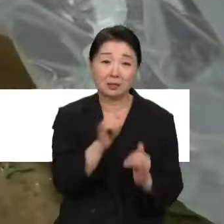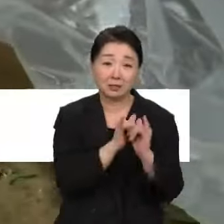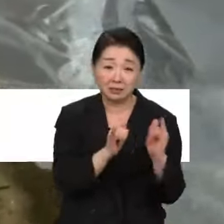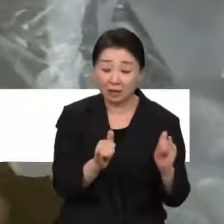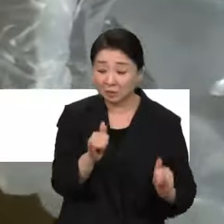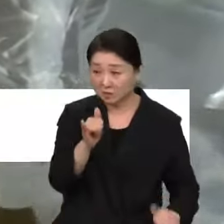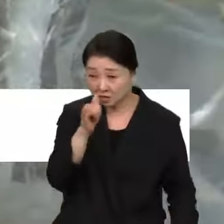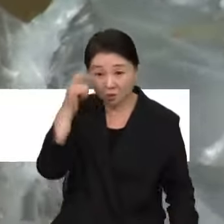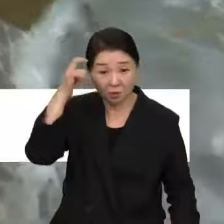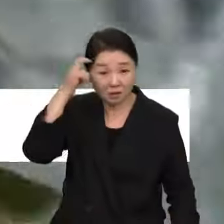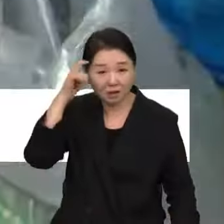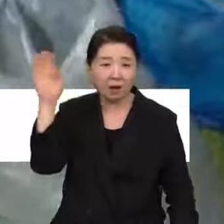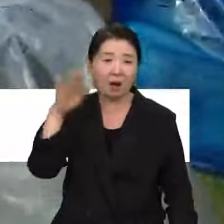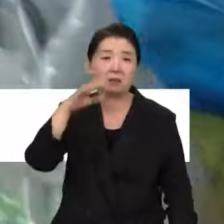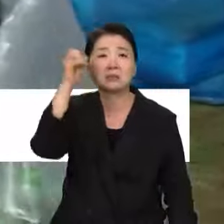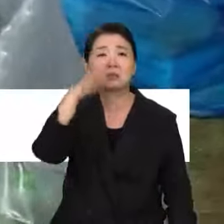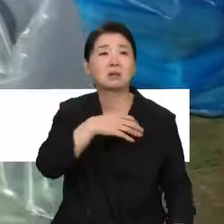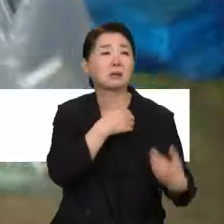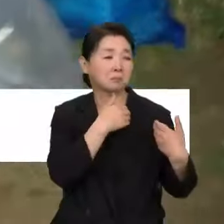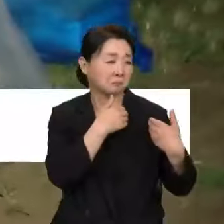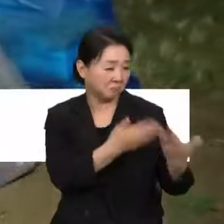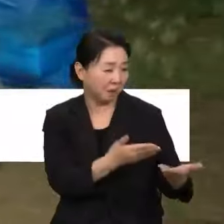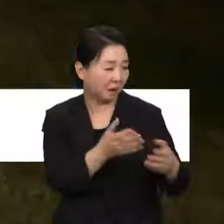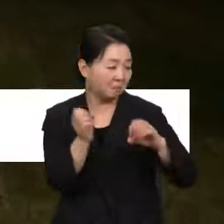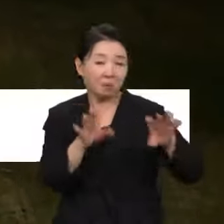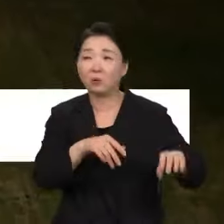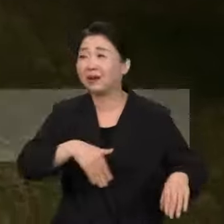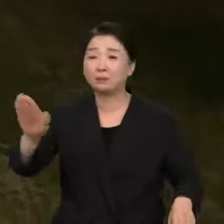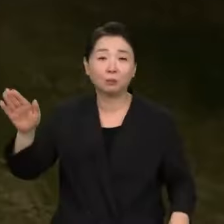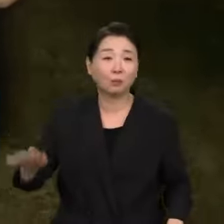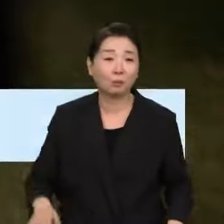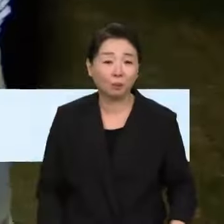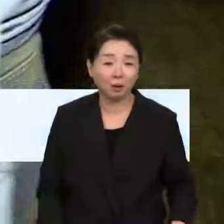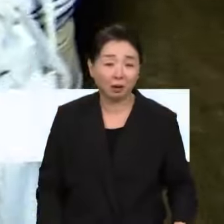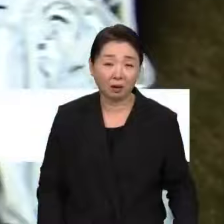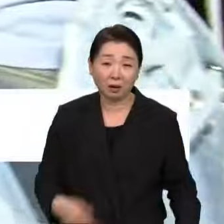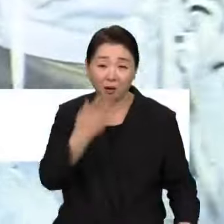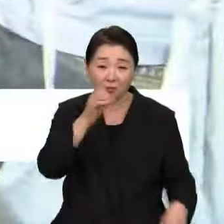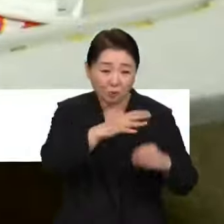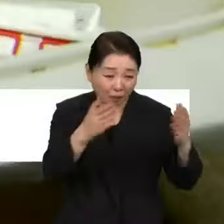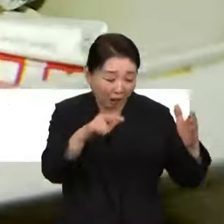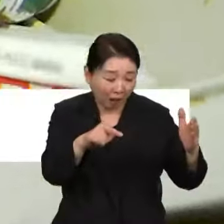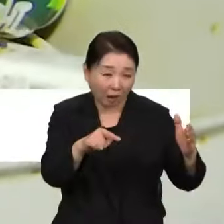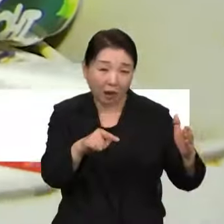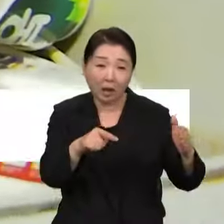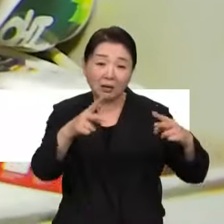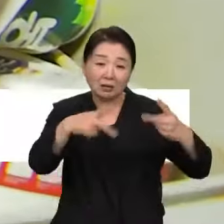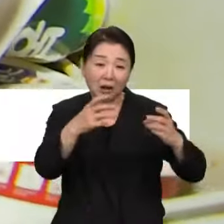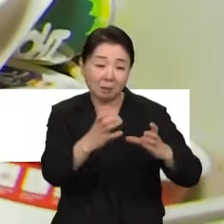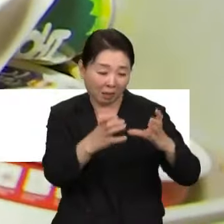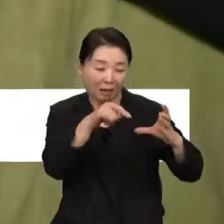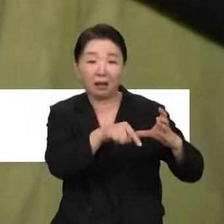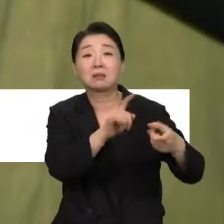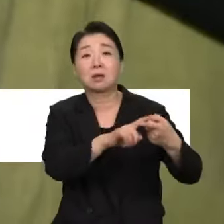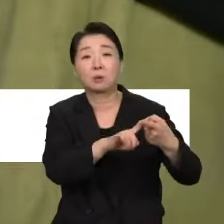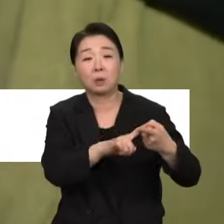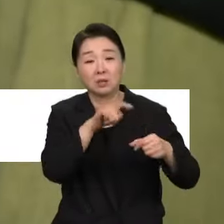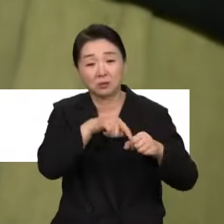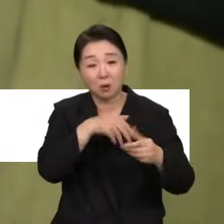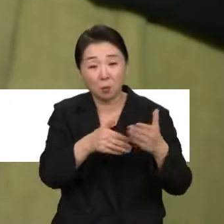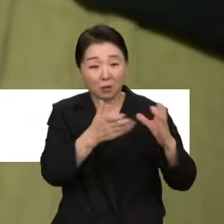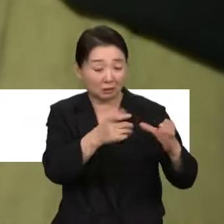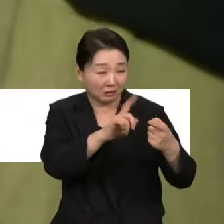줄 알았지만 그냥 버리고 간 겁니다. 음식물 쓰레기통을 열어보니 라면 용기까지 들어있습니다. 떡볶이가